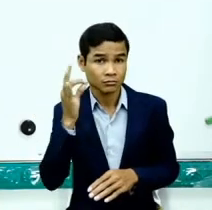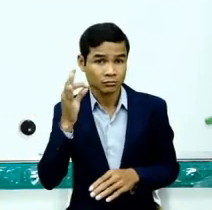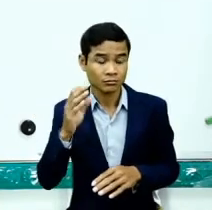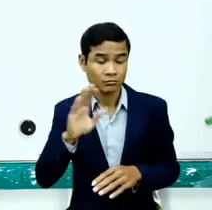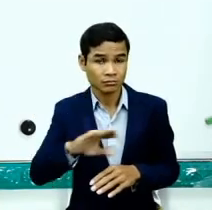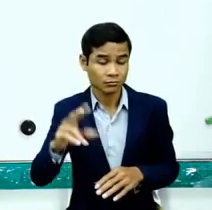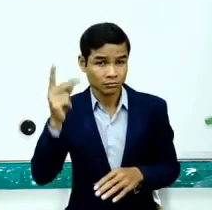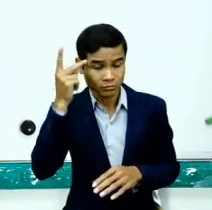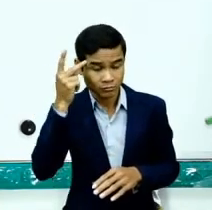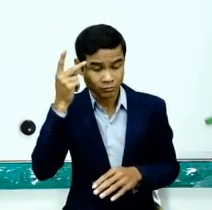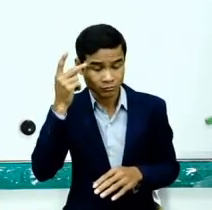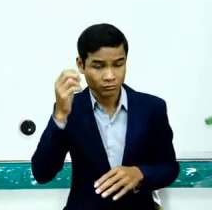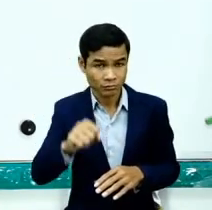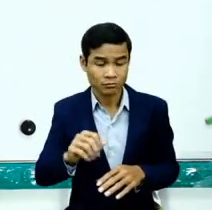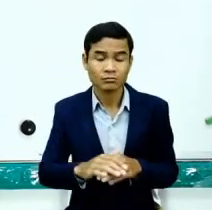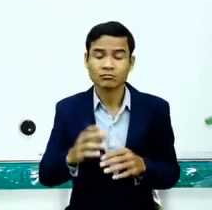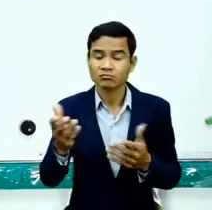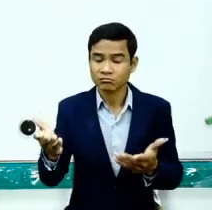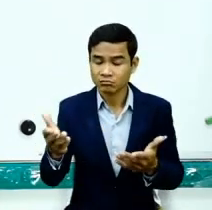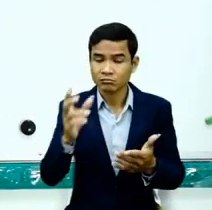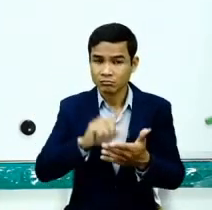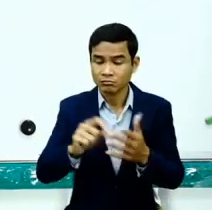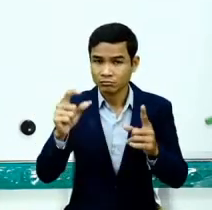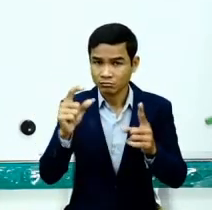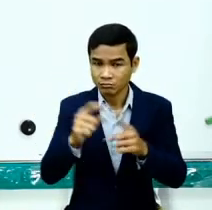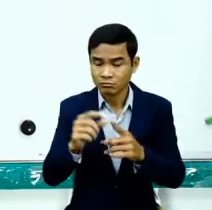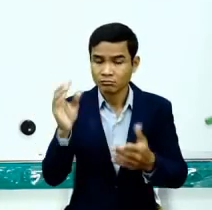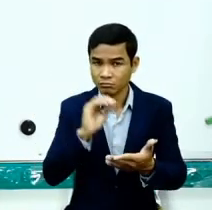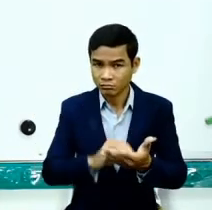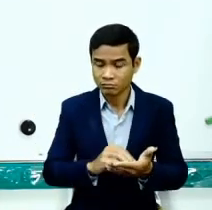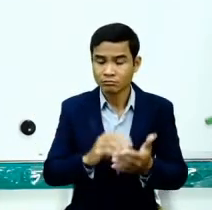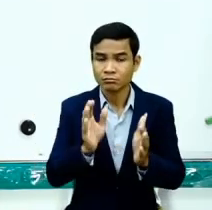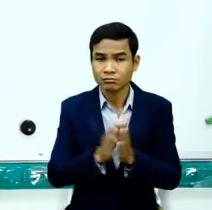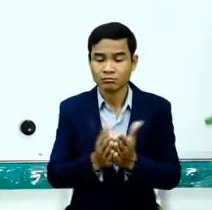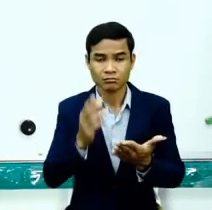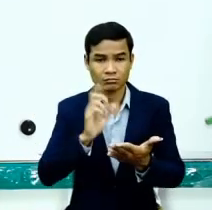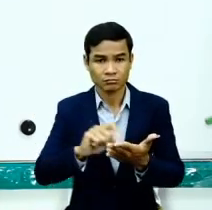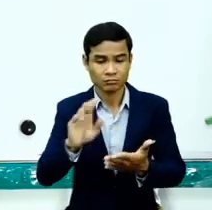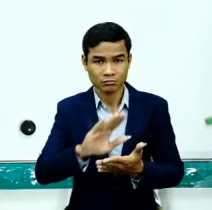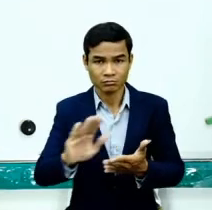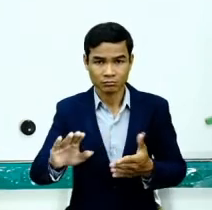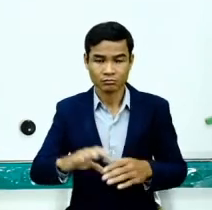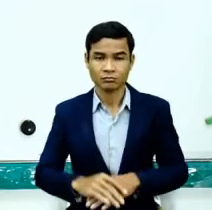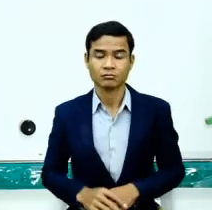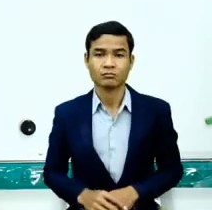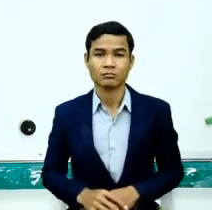kết hỏi sơ xế bị ní chá